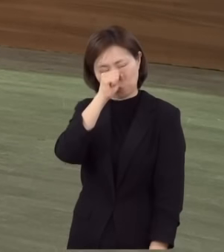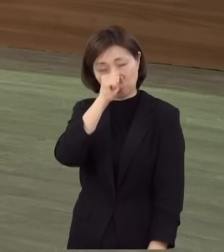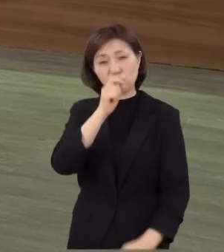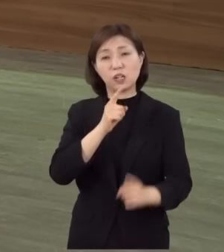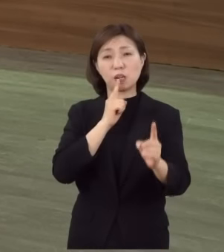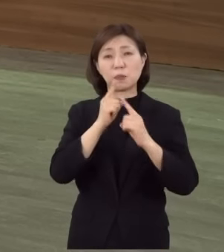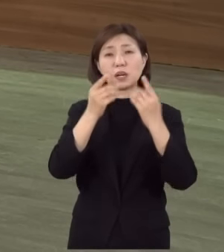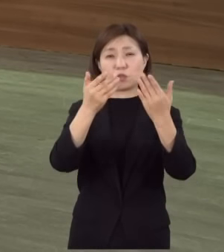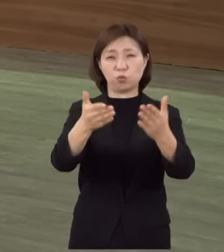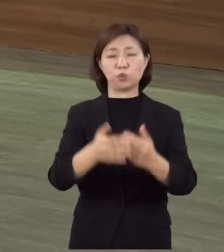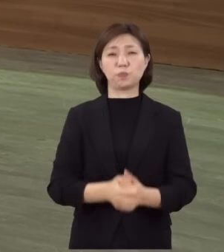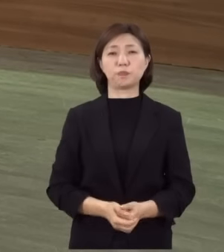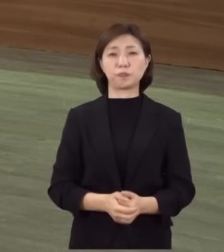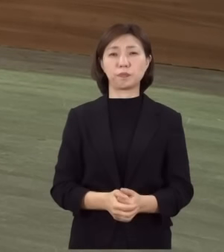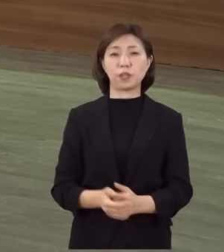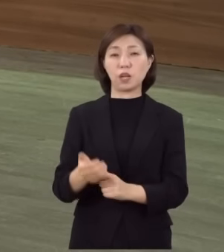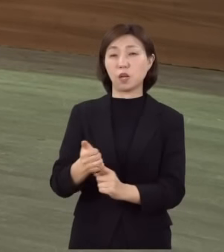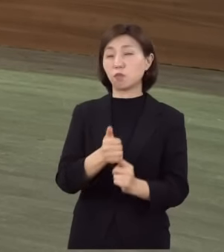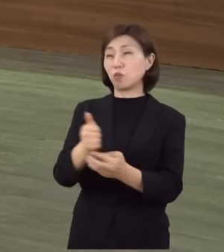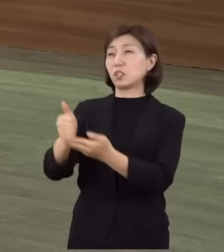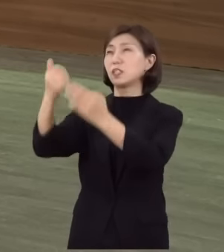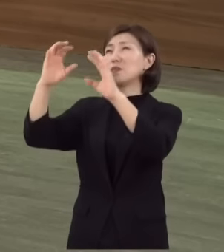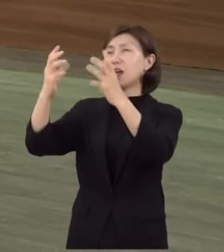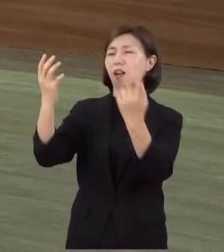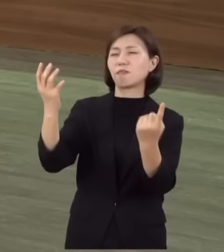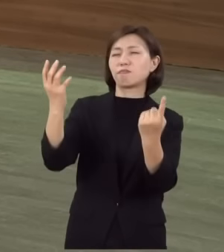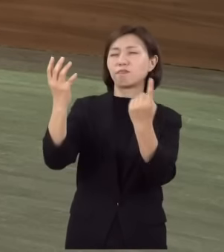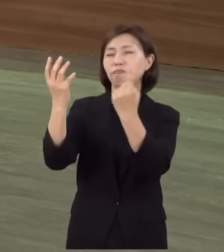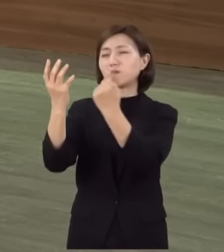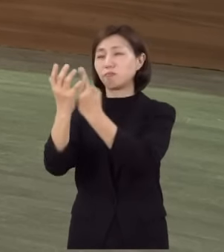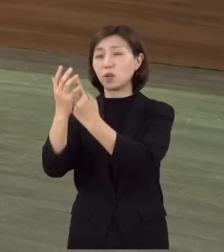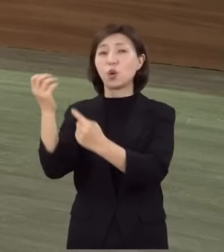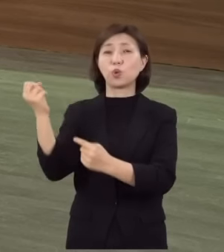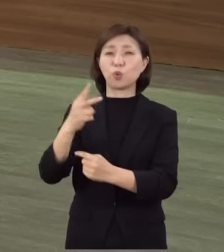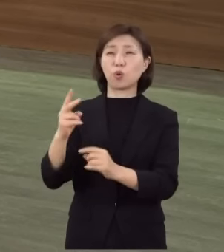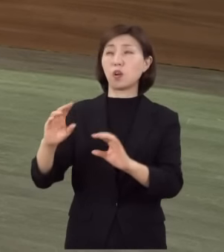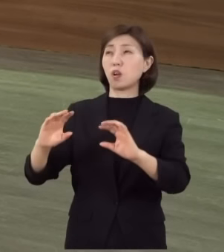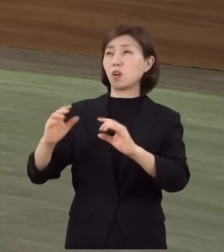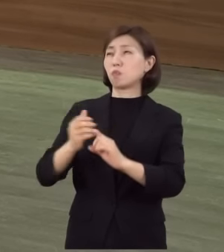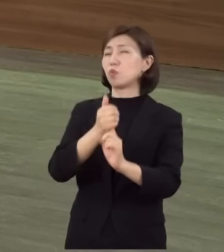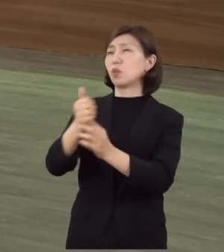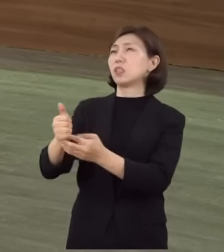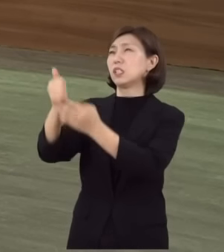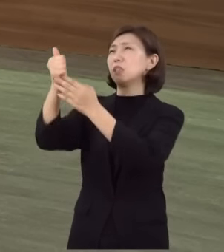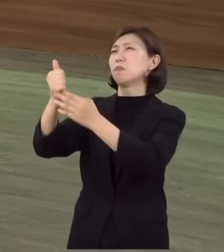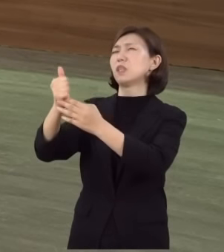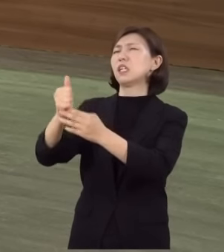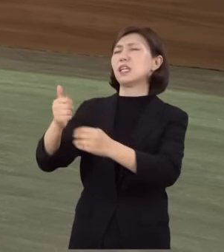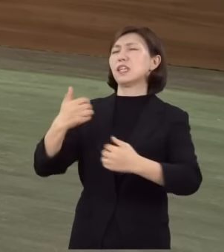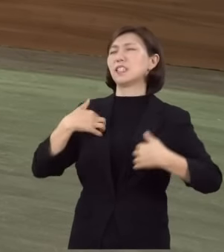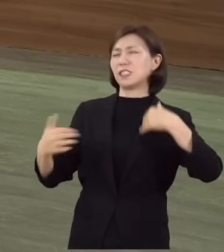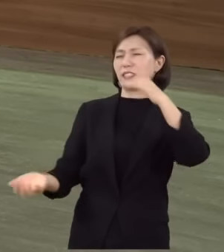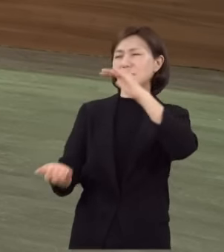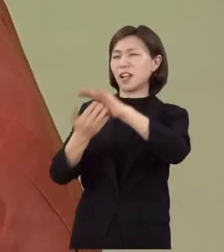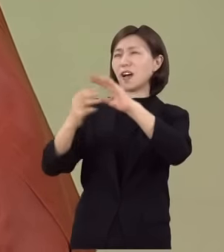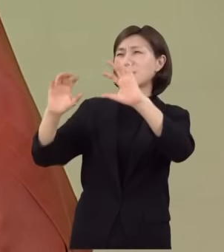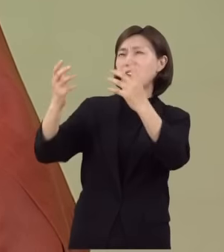간절한 염불 덕분에 질병이 재빨리 낳을 수 있다오